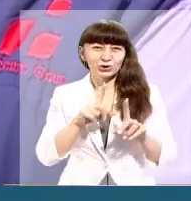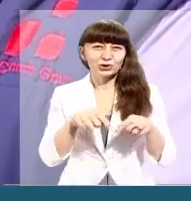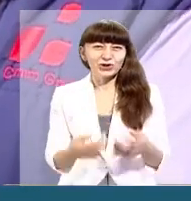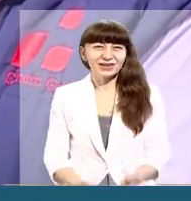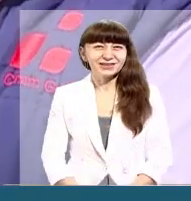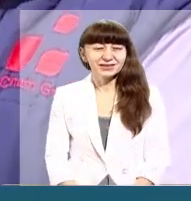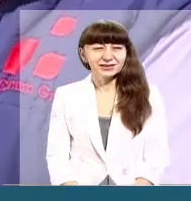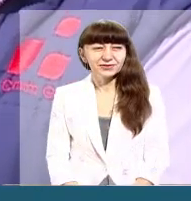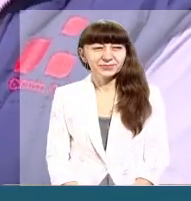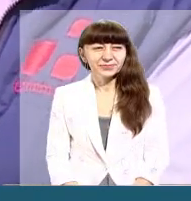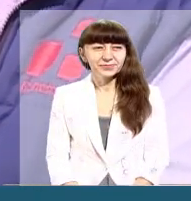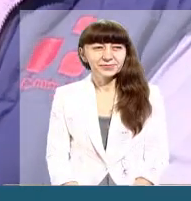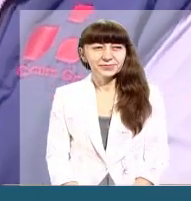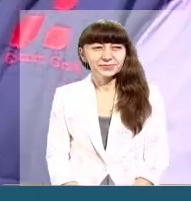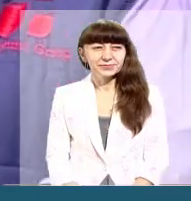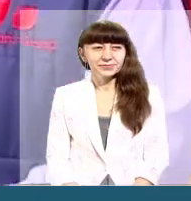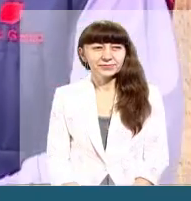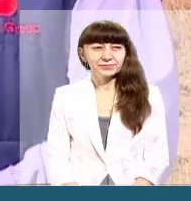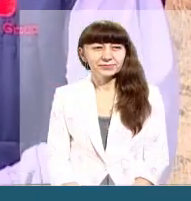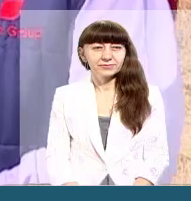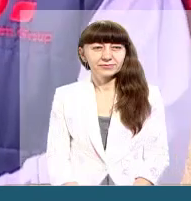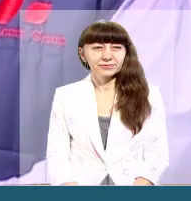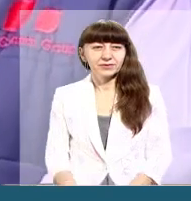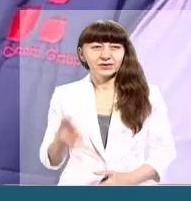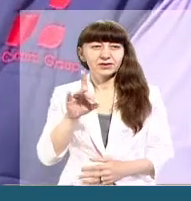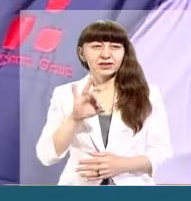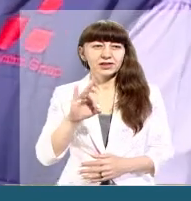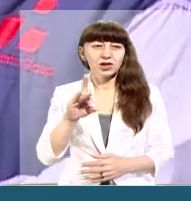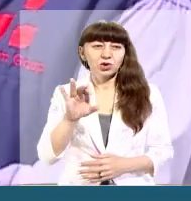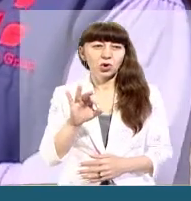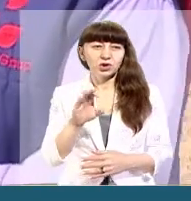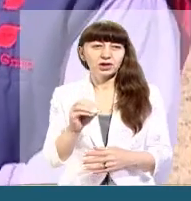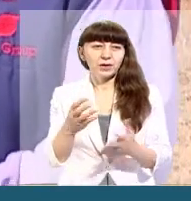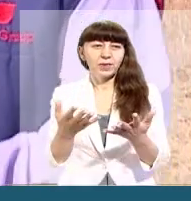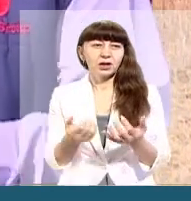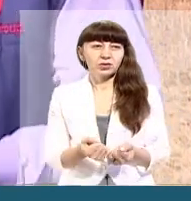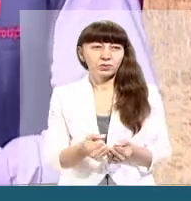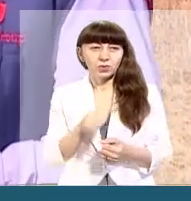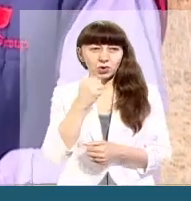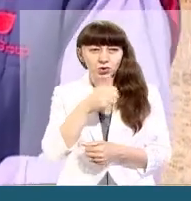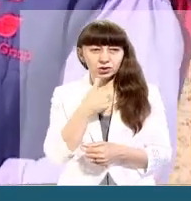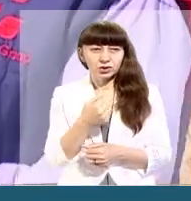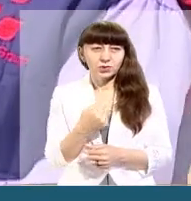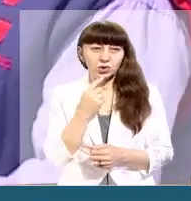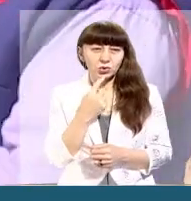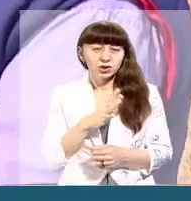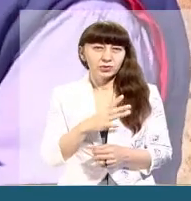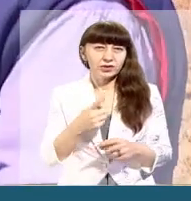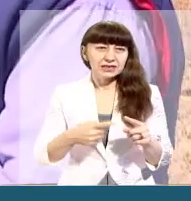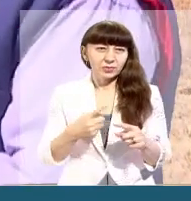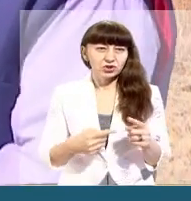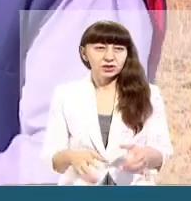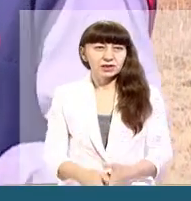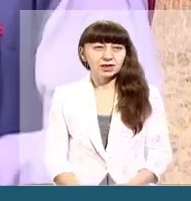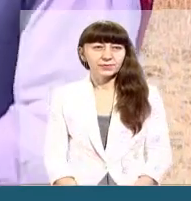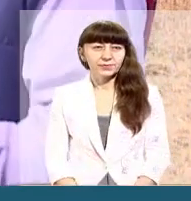Да. Хорошие. Погода, все. Погода, Гирик, погода. Дизельное решен. Все, с запчастями в прошлом году сложности с запчастями были же, вот с этими